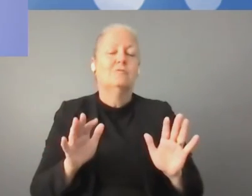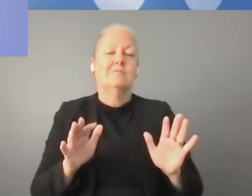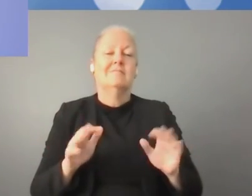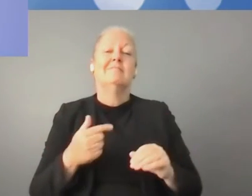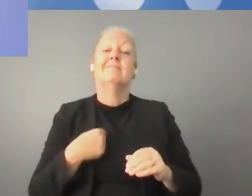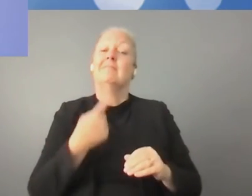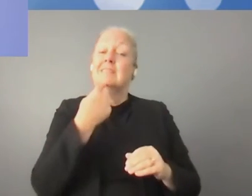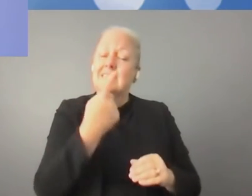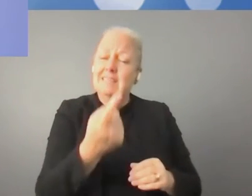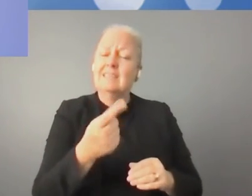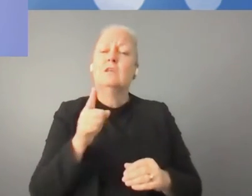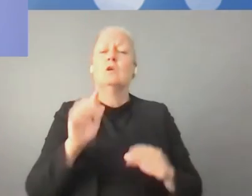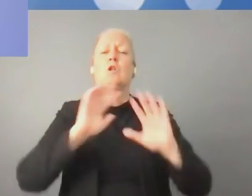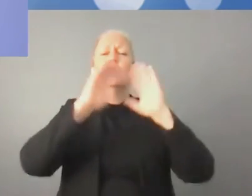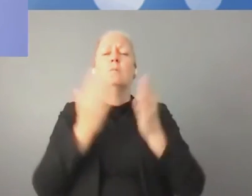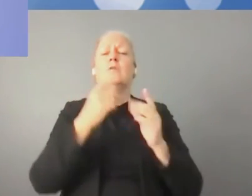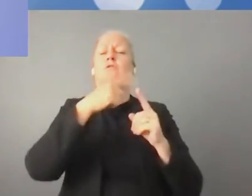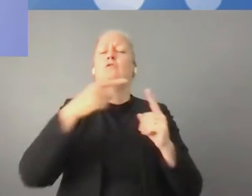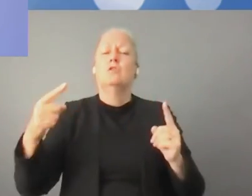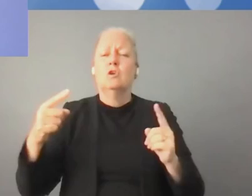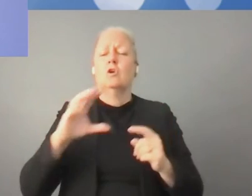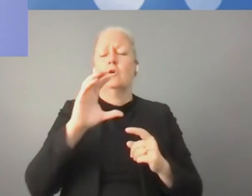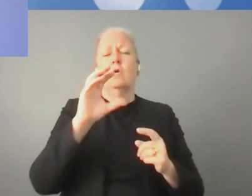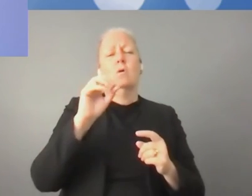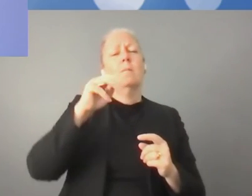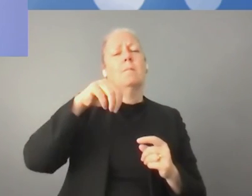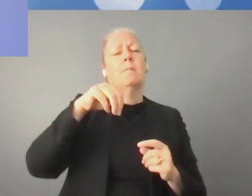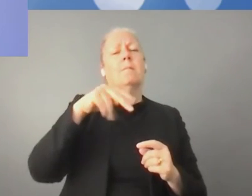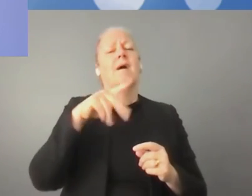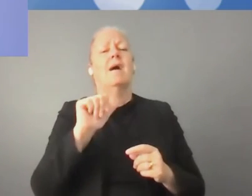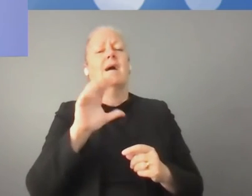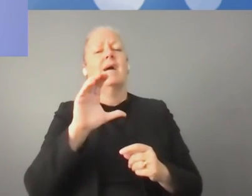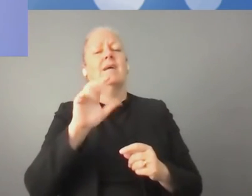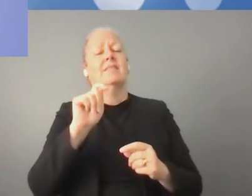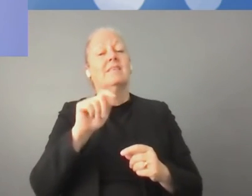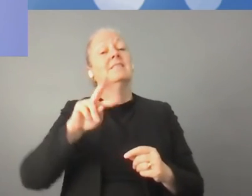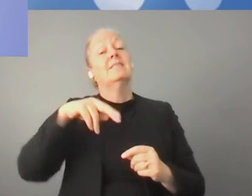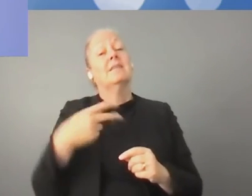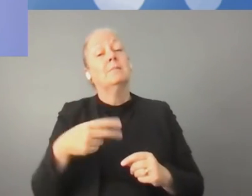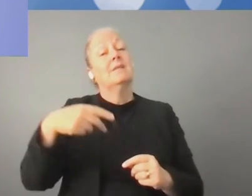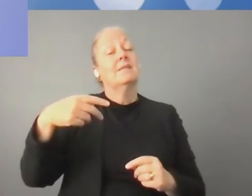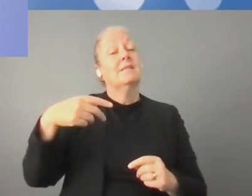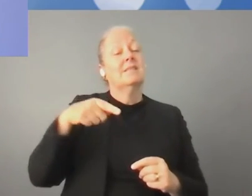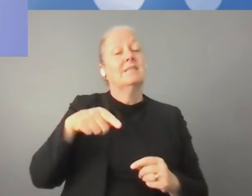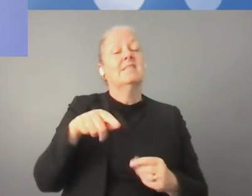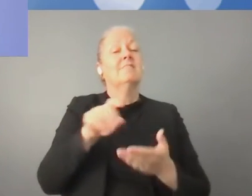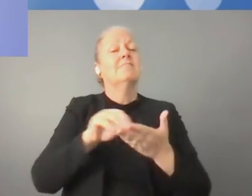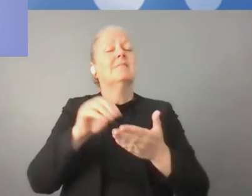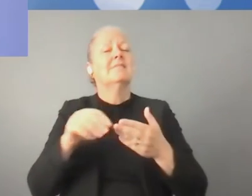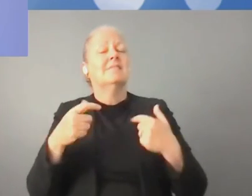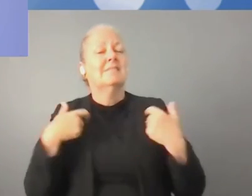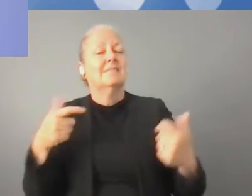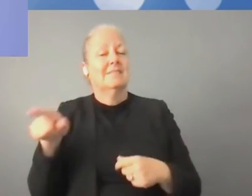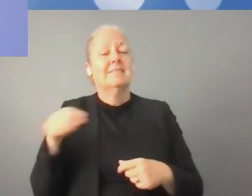в том числе и здесь, в ходе цифрового саммита ООН. Еще несколько слов я бы хотела сказать о